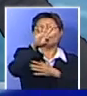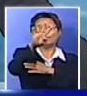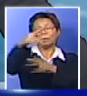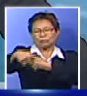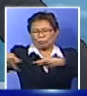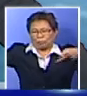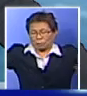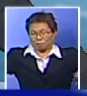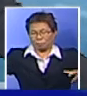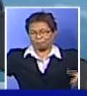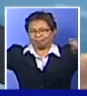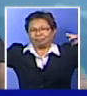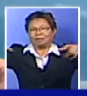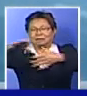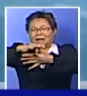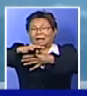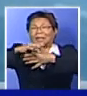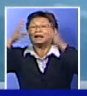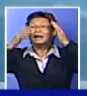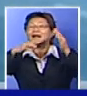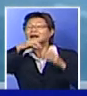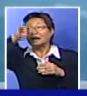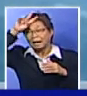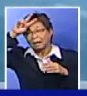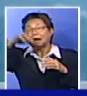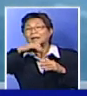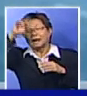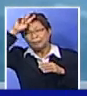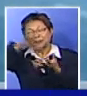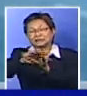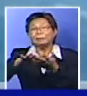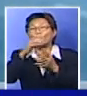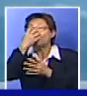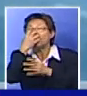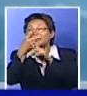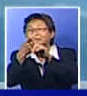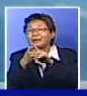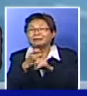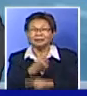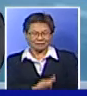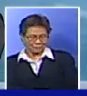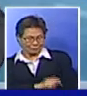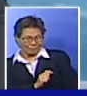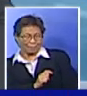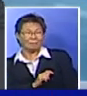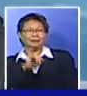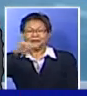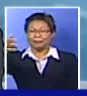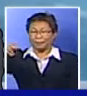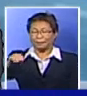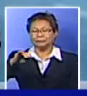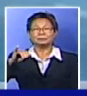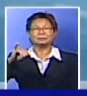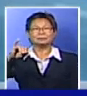kontener berisi daging kambing bercampur babi dari sepanyol menurut menteri di jabatan Perdana Menteri menurut